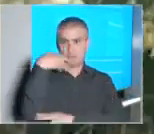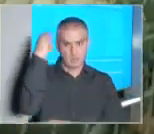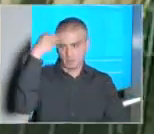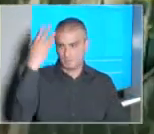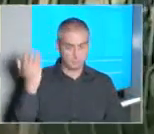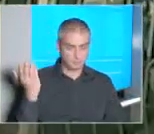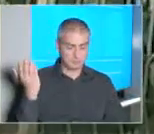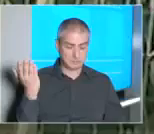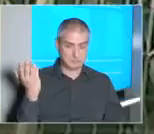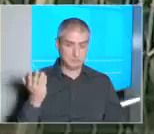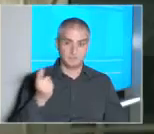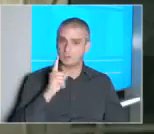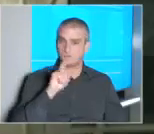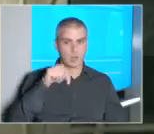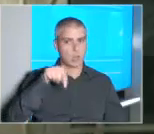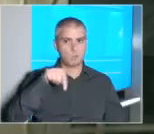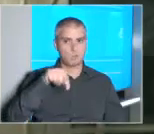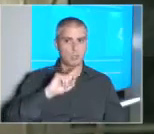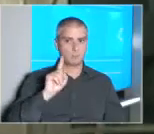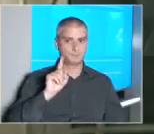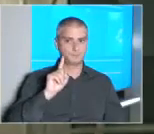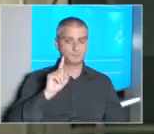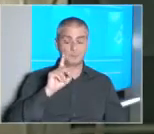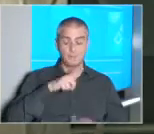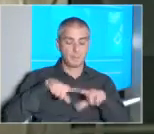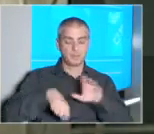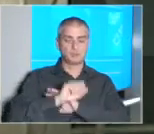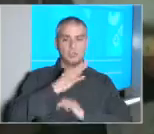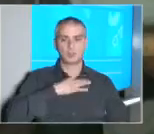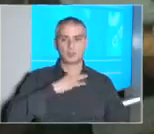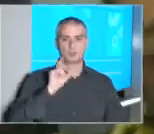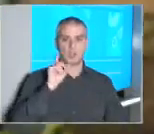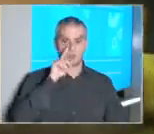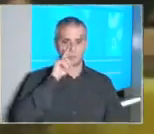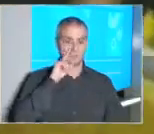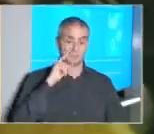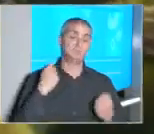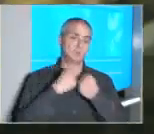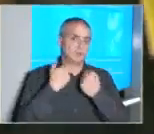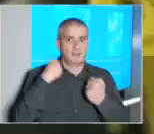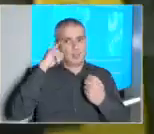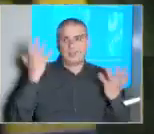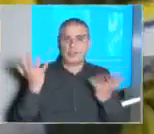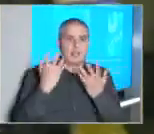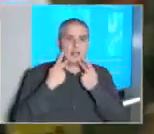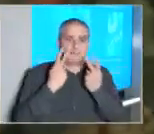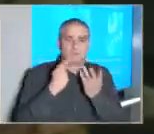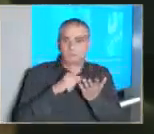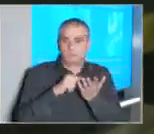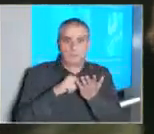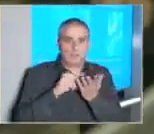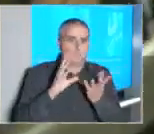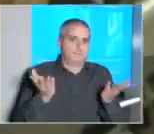הפלסטיני. אבל לא כאן אצלנו, במגרשי הכדורגל. כן, זה קונפליקט שאני באמת לא יודע איך אפשר לפתור אותו, כי בסך